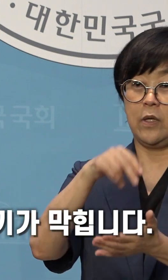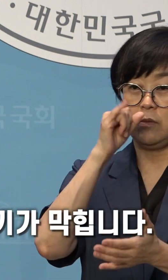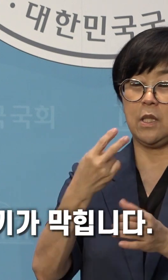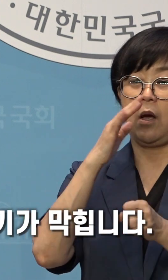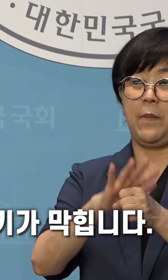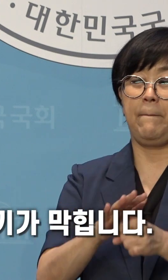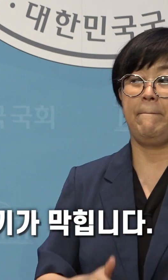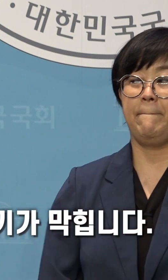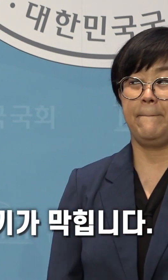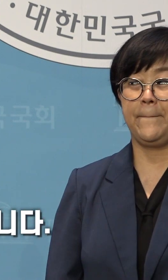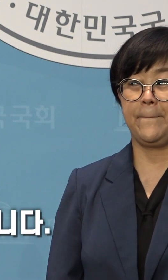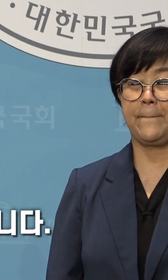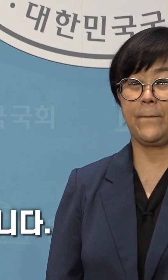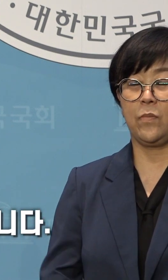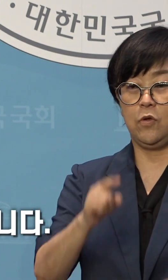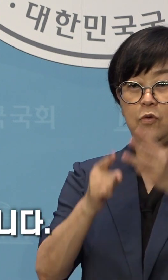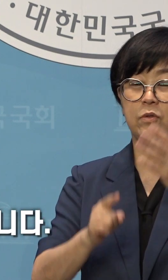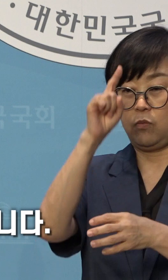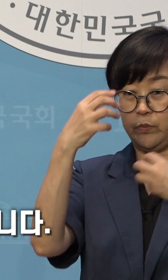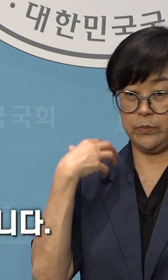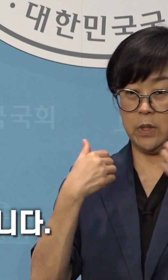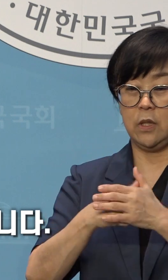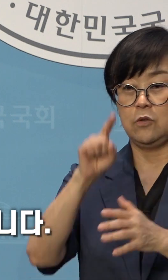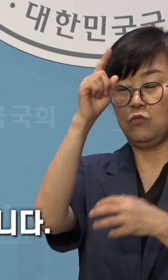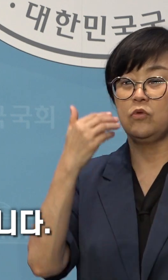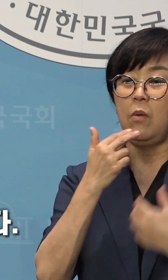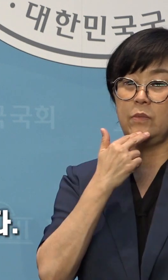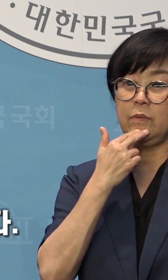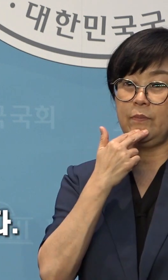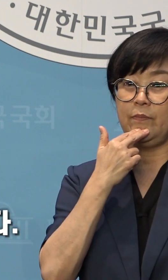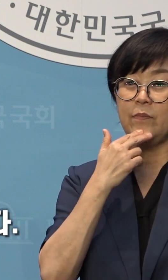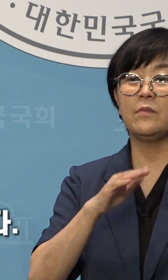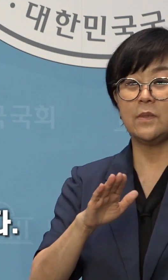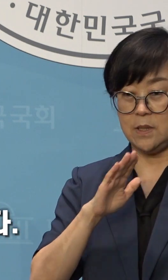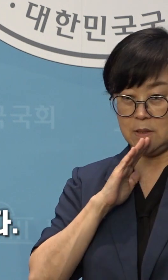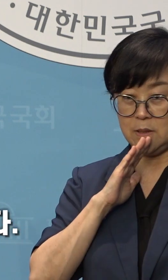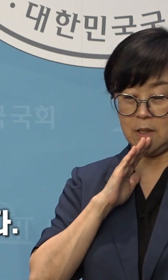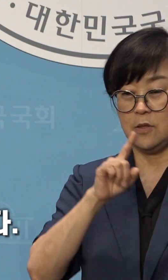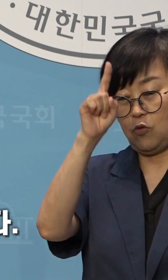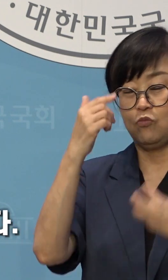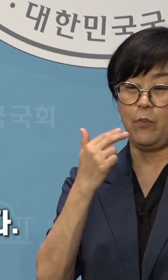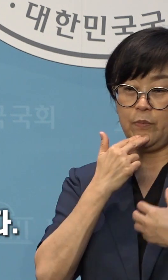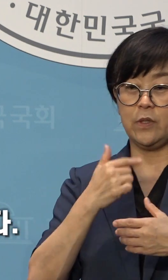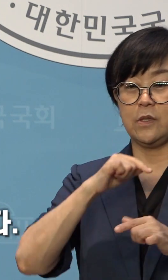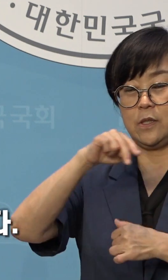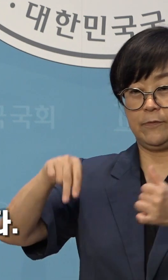기가 막힙니다. 윤석열 정부에는 정부가 없습니다. 그야말로 무정부